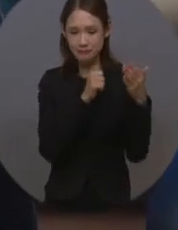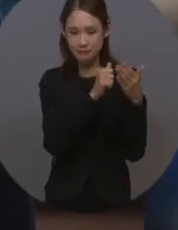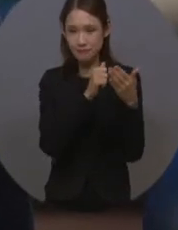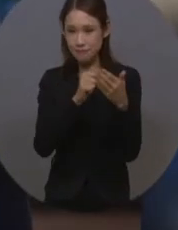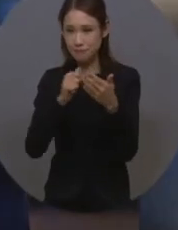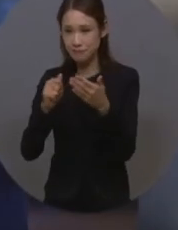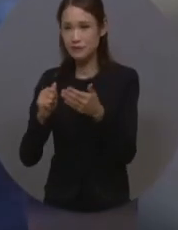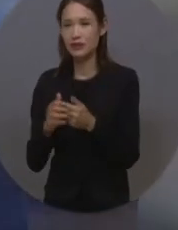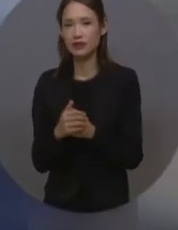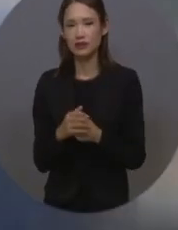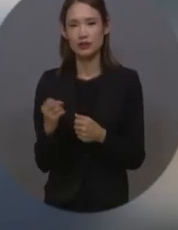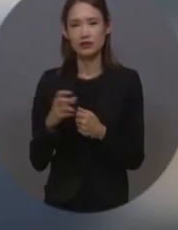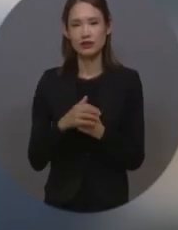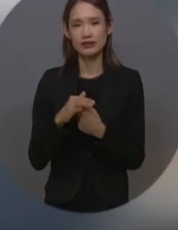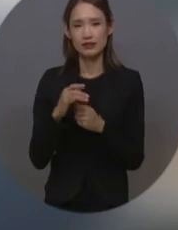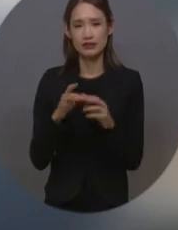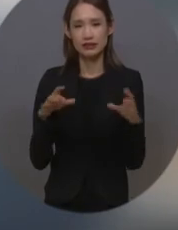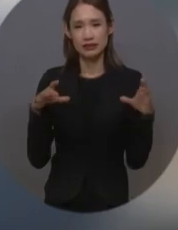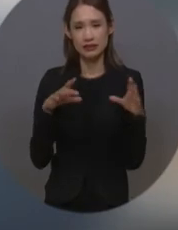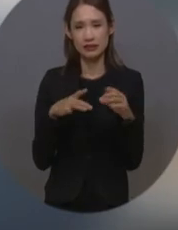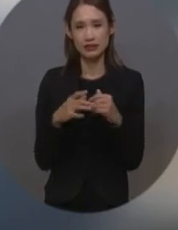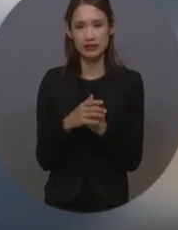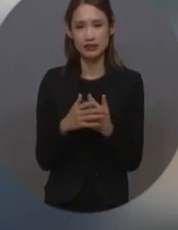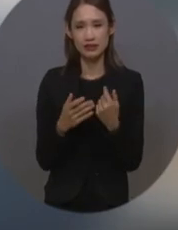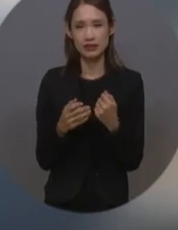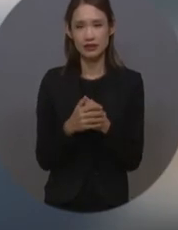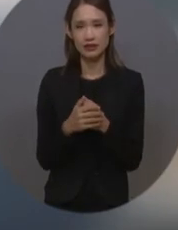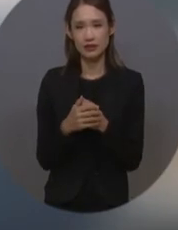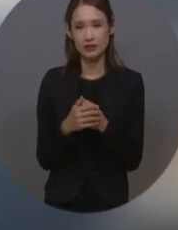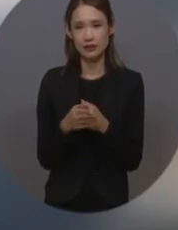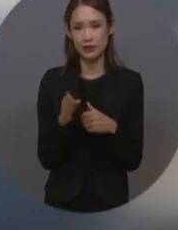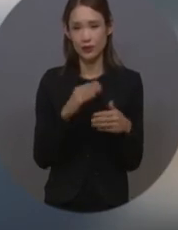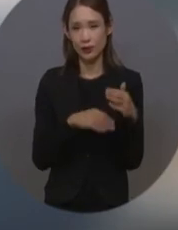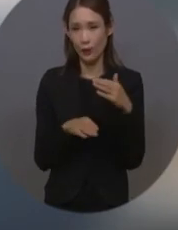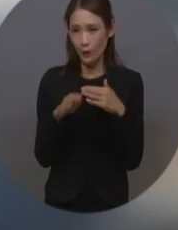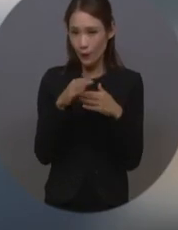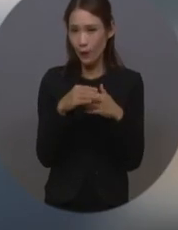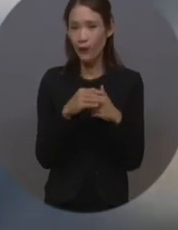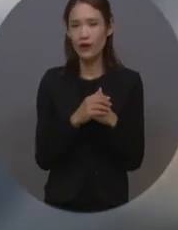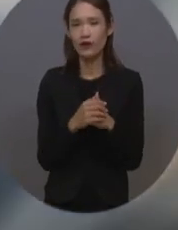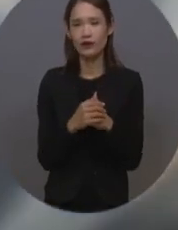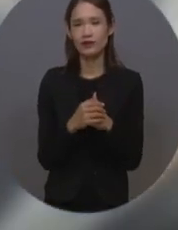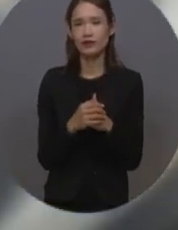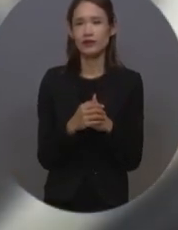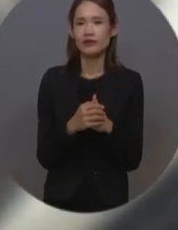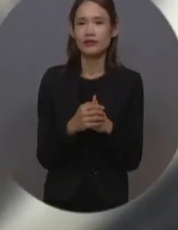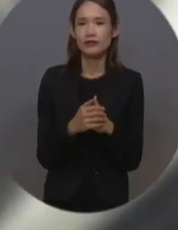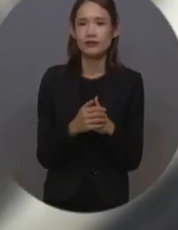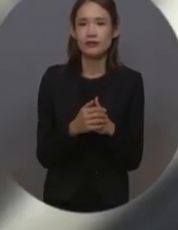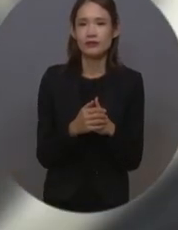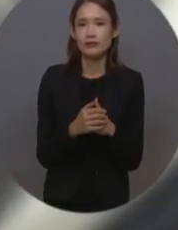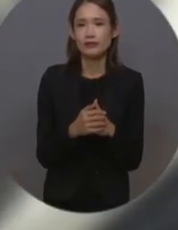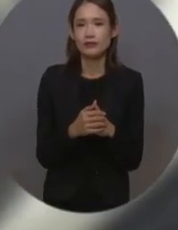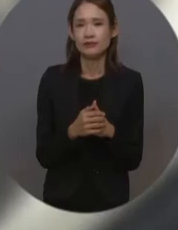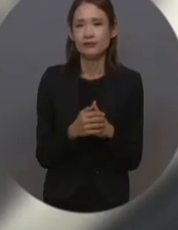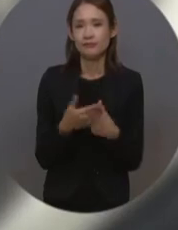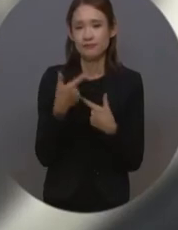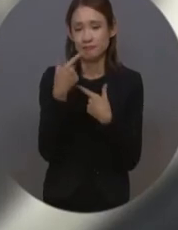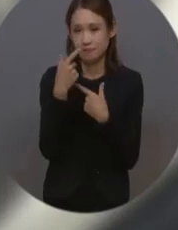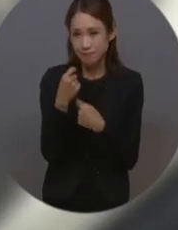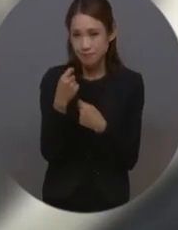그리고 틀에다가 신발을 얹어서 이렇게 고를 싸는 일, 그리고 거기에 이제